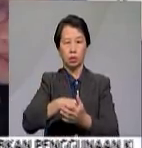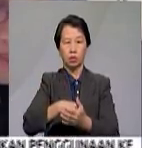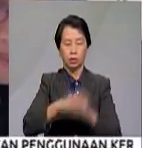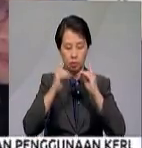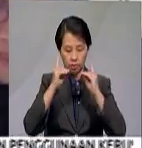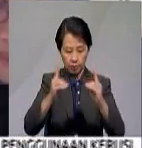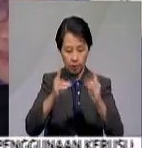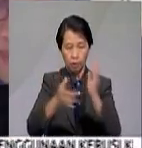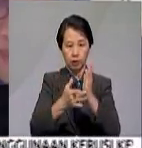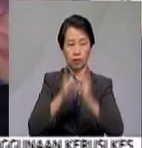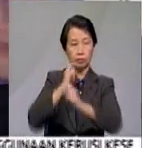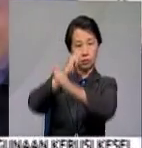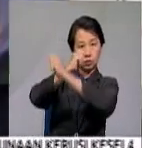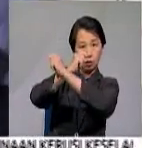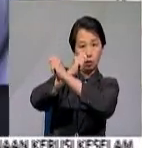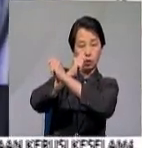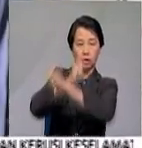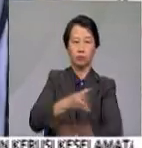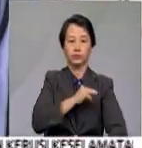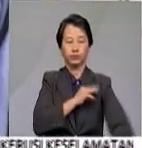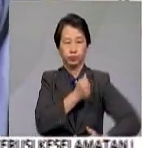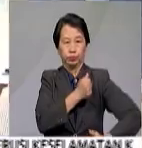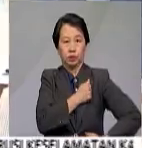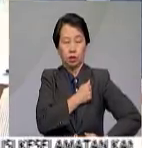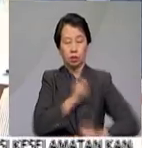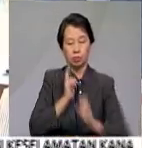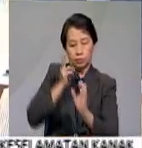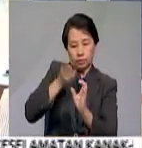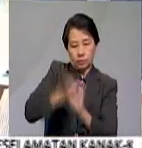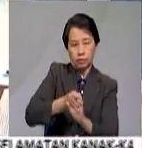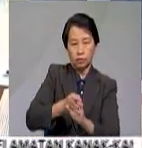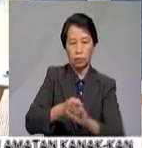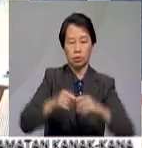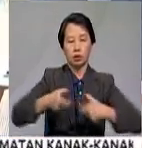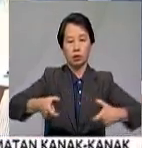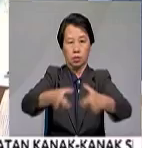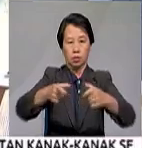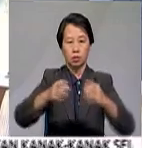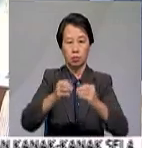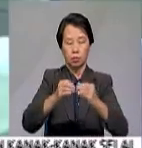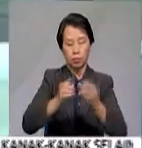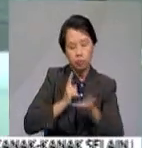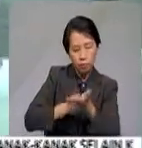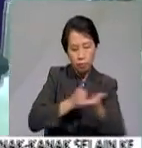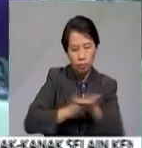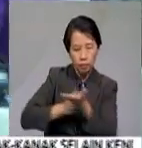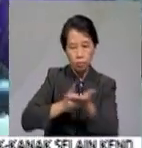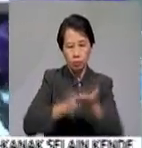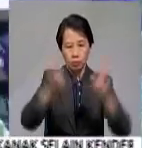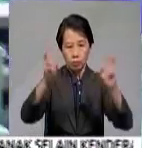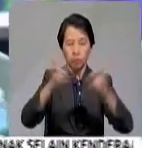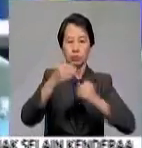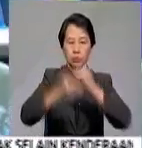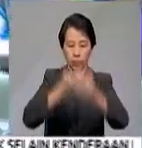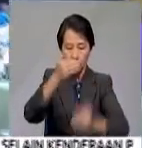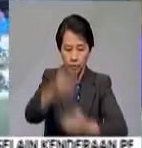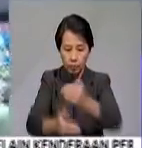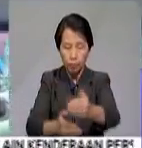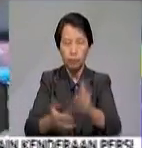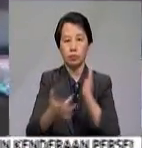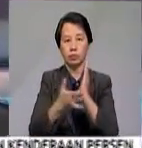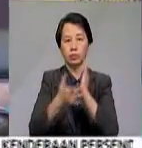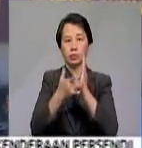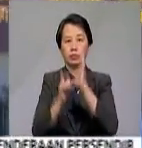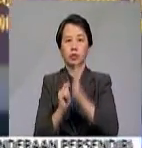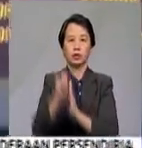penyelidikan teknologi pertahanan. Menteri Pertahanan itu menyertai salah satu sesi pleno yang membincangkan topik kemajuan teknologi